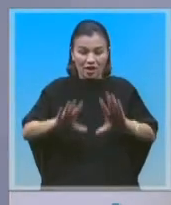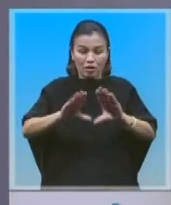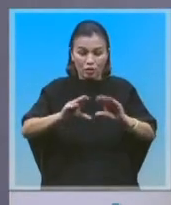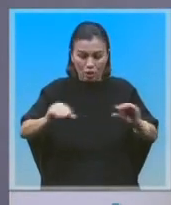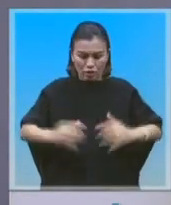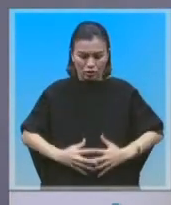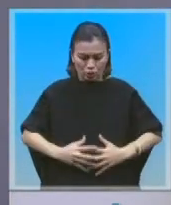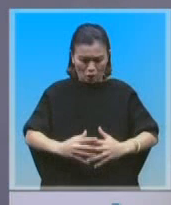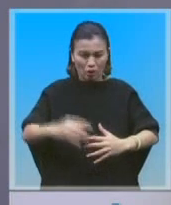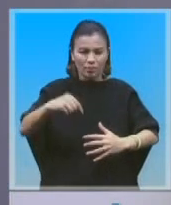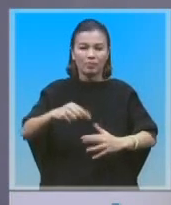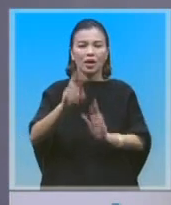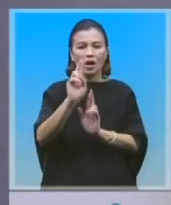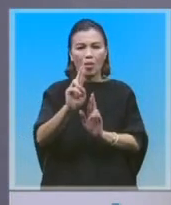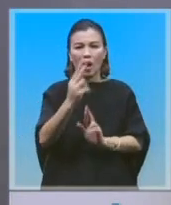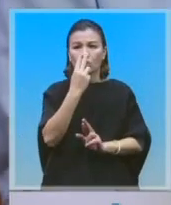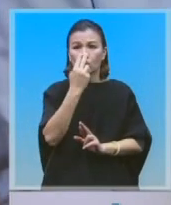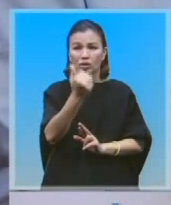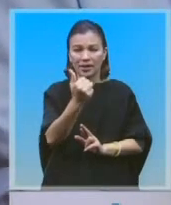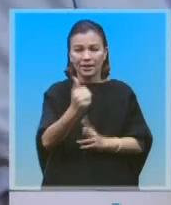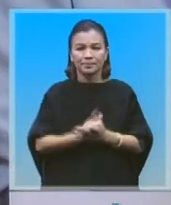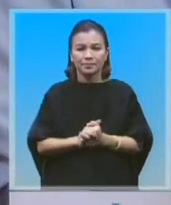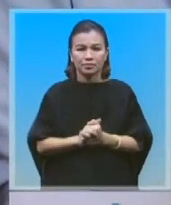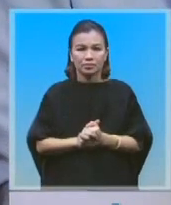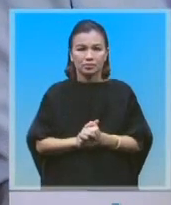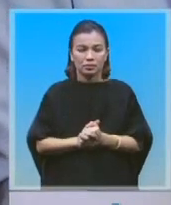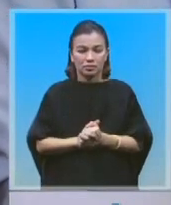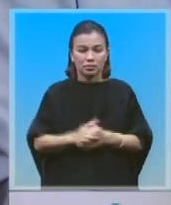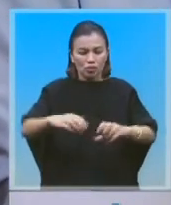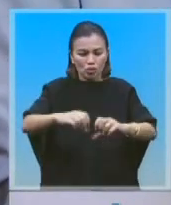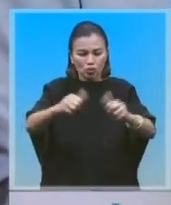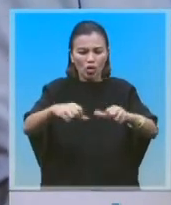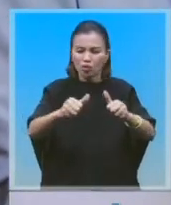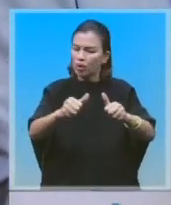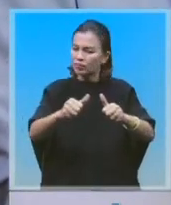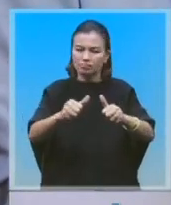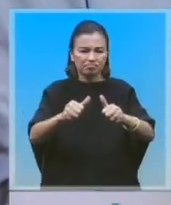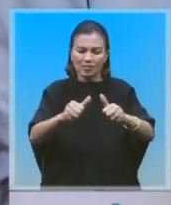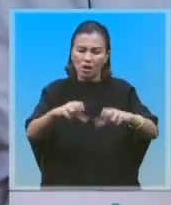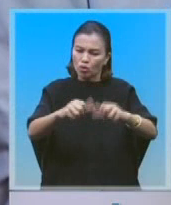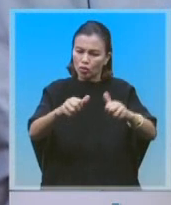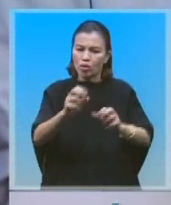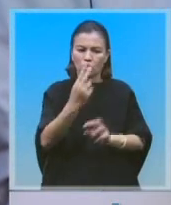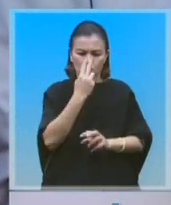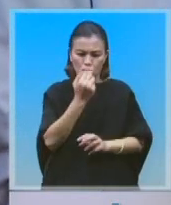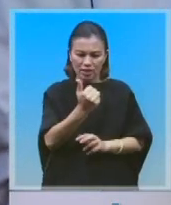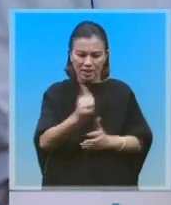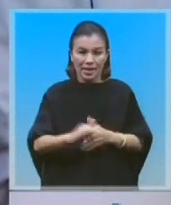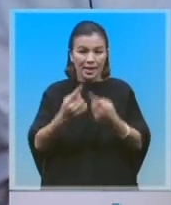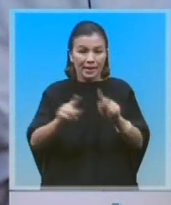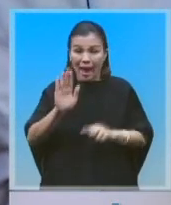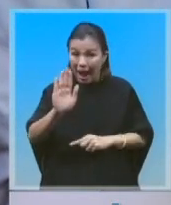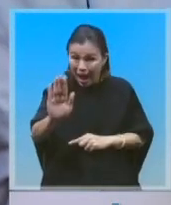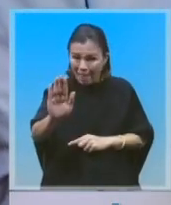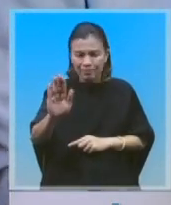งนี้เนี่ยระมัดระวังนะครับก็บอกว่ามีข้อระมัดระวังไม่ควรที่จะไปใช้บริการนวดแต่ก็ไม่ได้เป็นข้อห้ามเด็ดขาดกรณีที่เกิดขึ้นเมื่